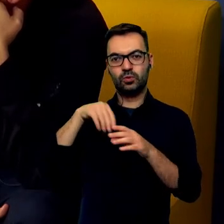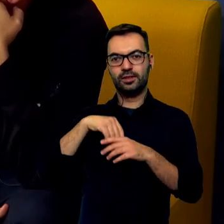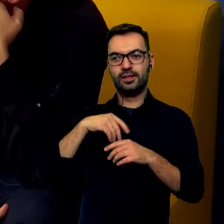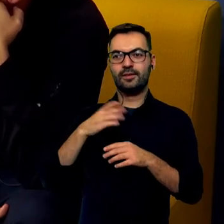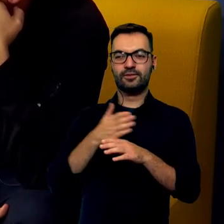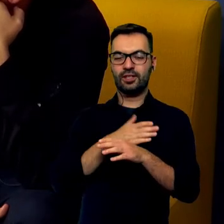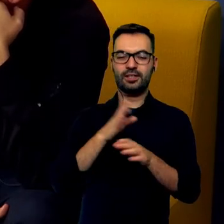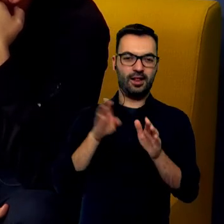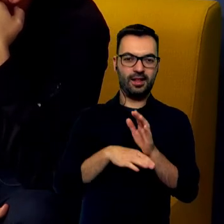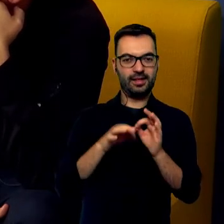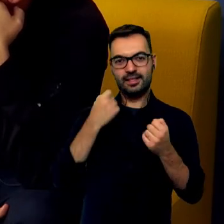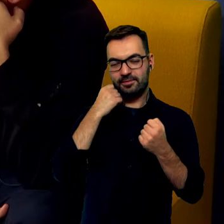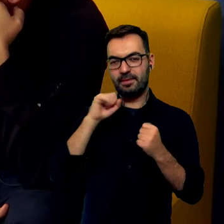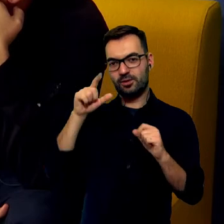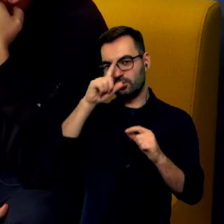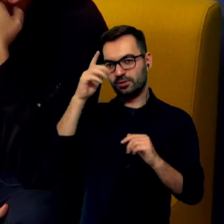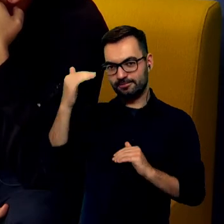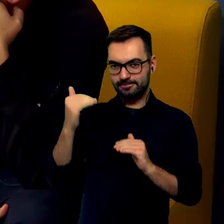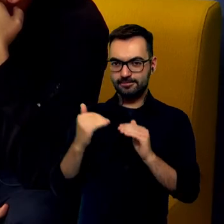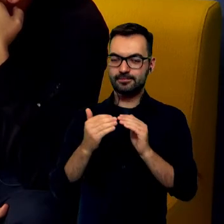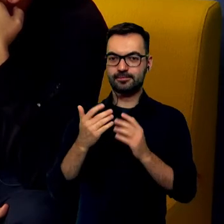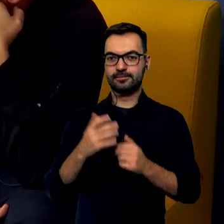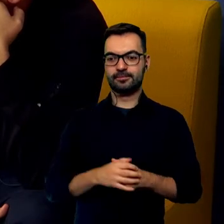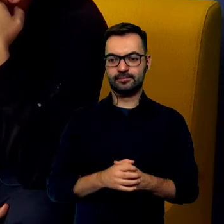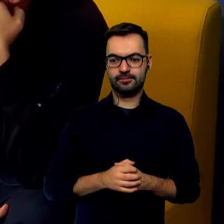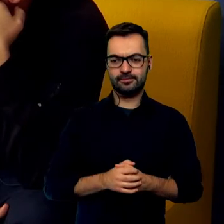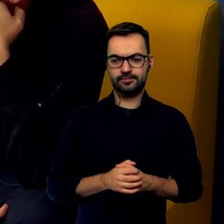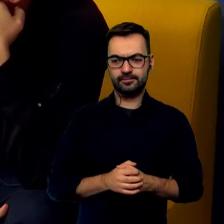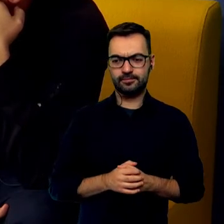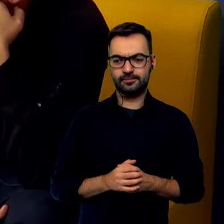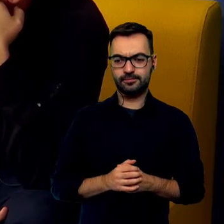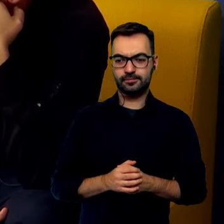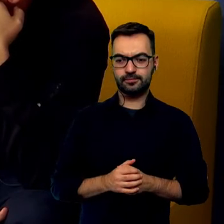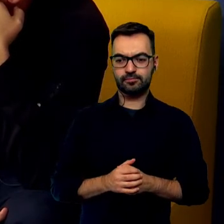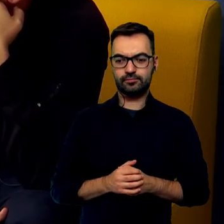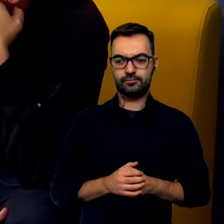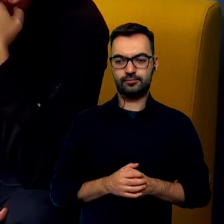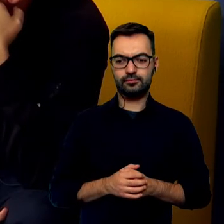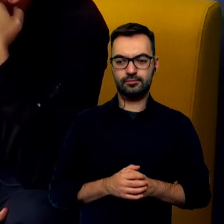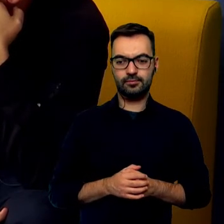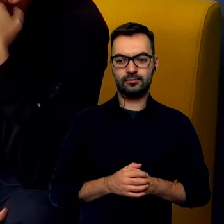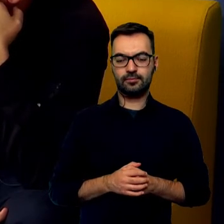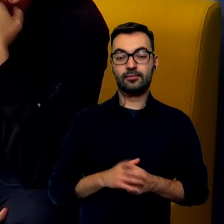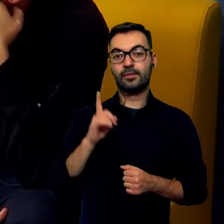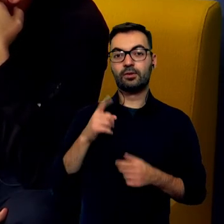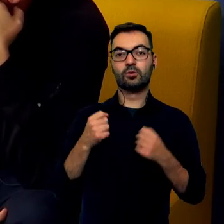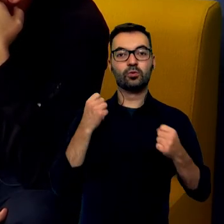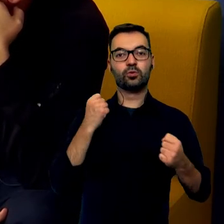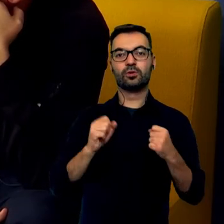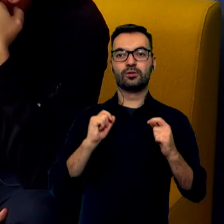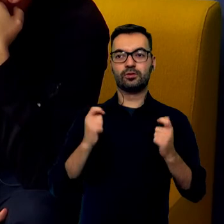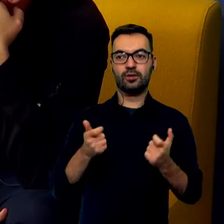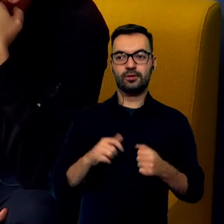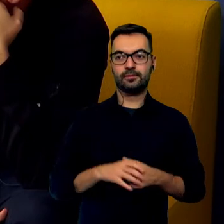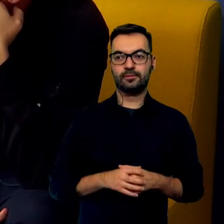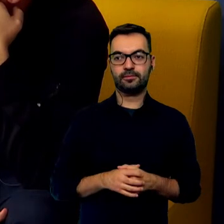były pomijane. Natomiast to, co jest trudne, to jest to,